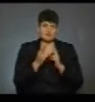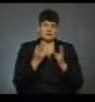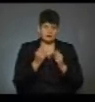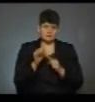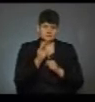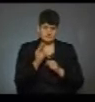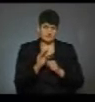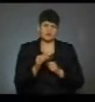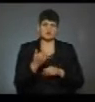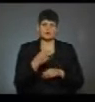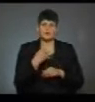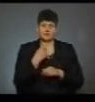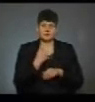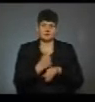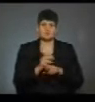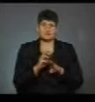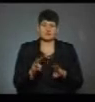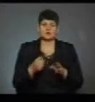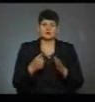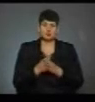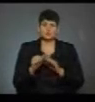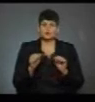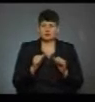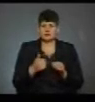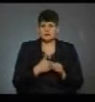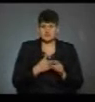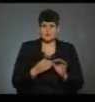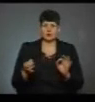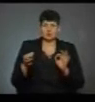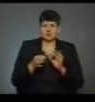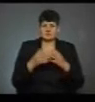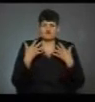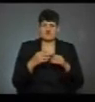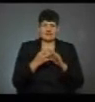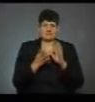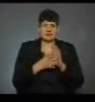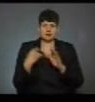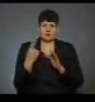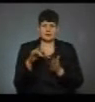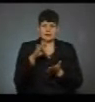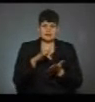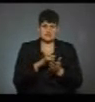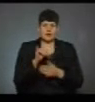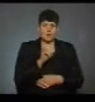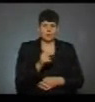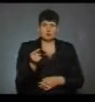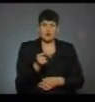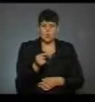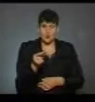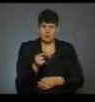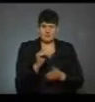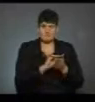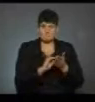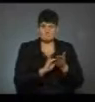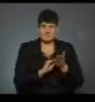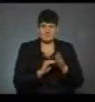цитую, що за словами прем'єра, до урядової ініціативи долучилося вже 19 обласних центрів, а, наприклад, у Тернополі, пише